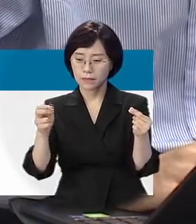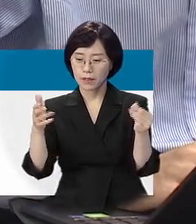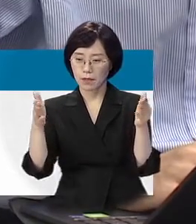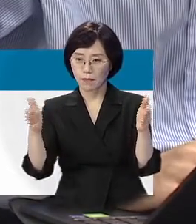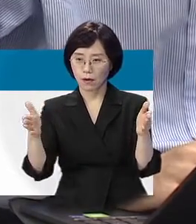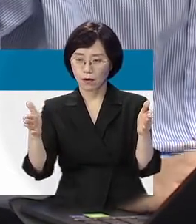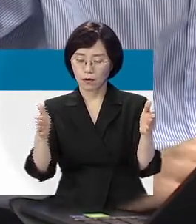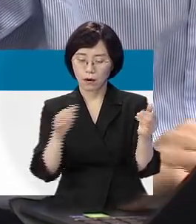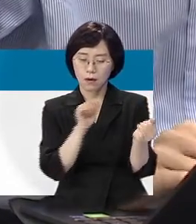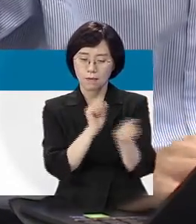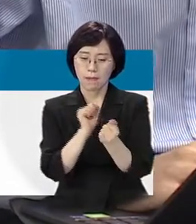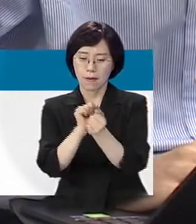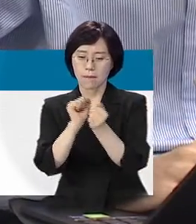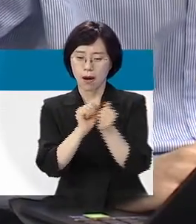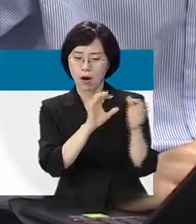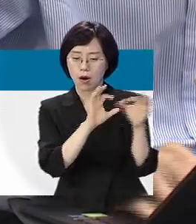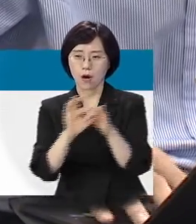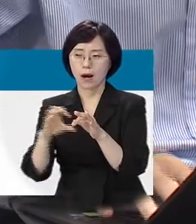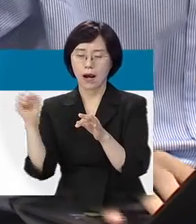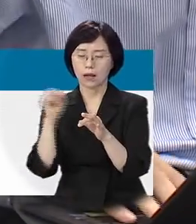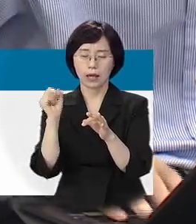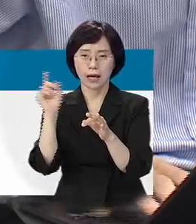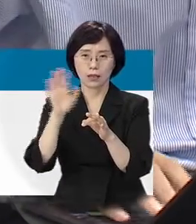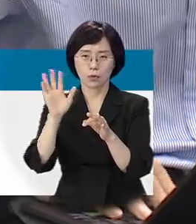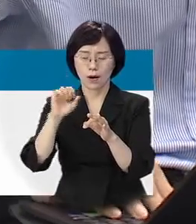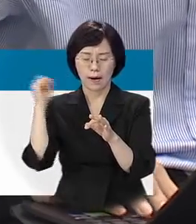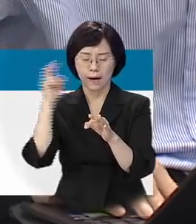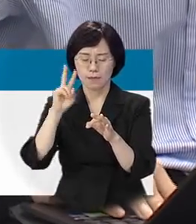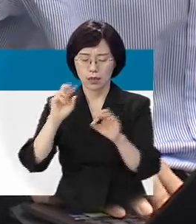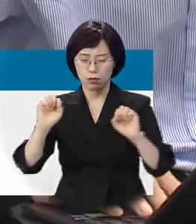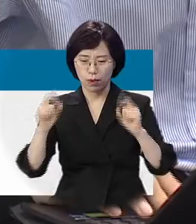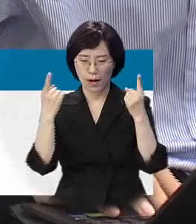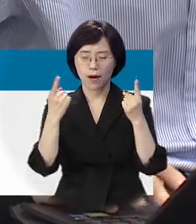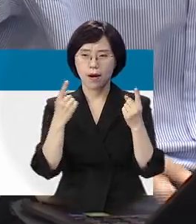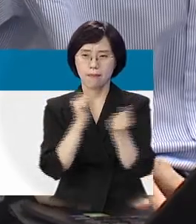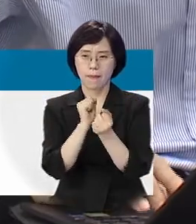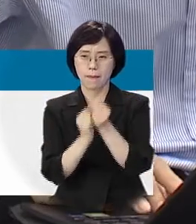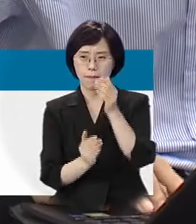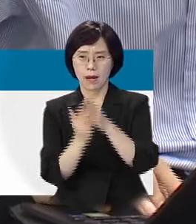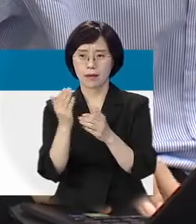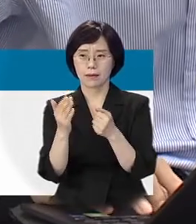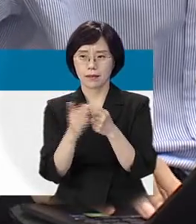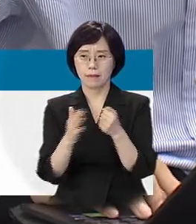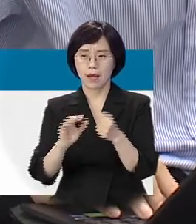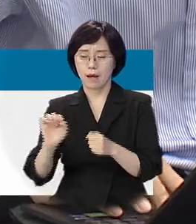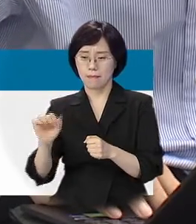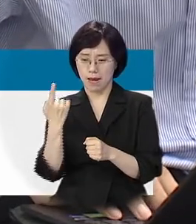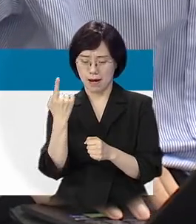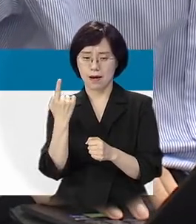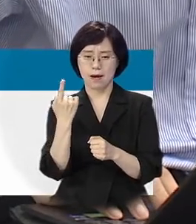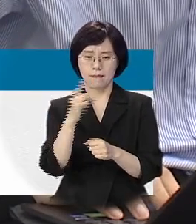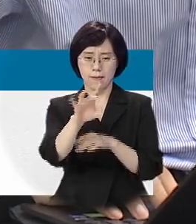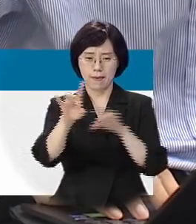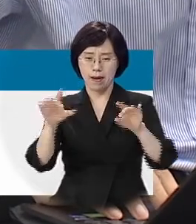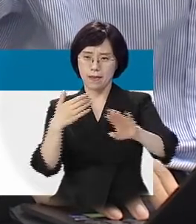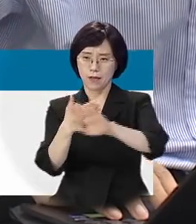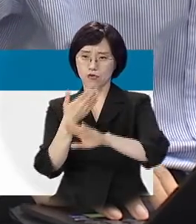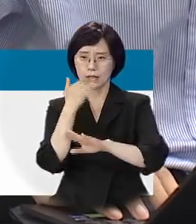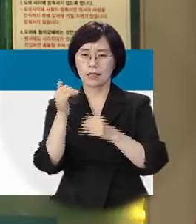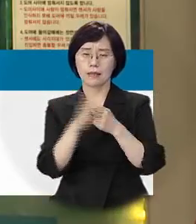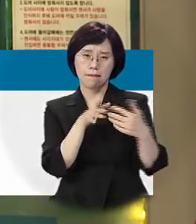짜리 연결되는 그러고 난장 쓰기가 에 이르기 때문에 그래서 전반적인 어떤 닭장을 강력한 다를 수 있기 때문에 그 오게 돼 있어 다